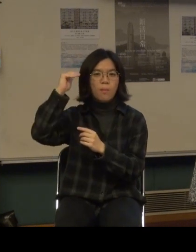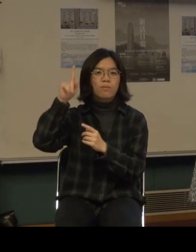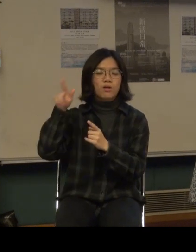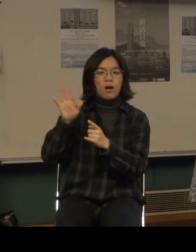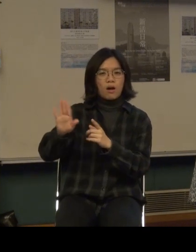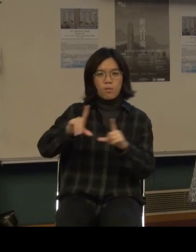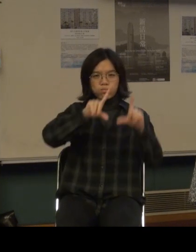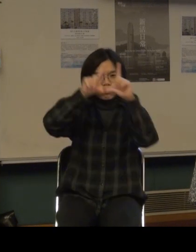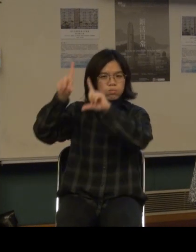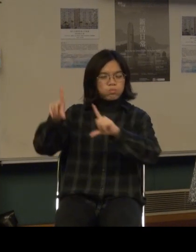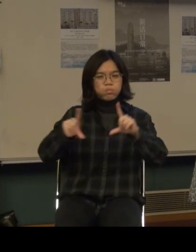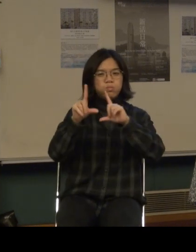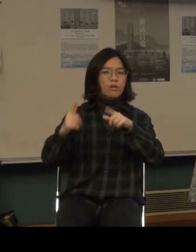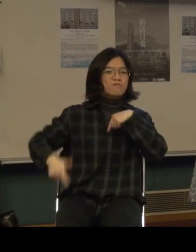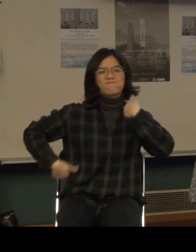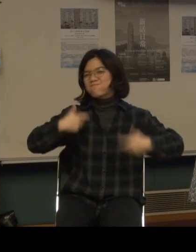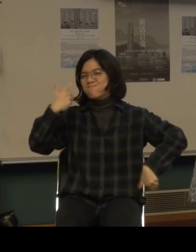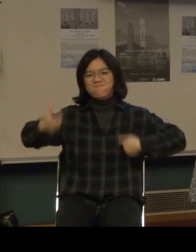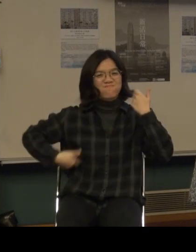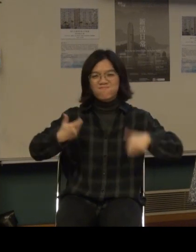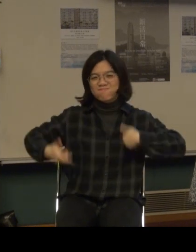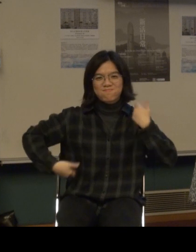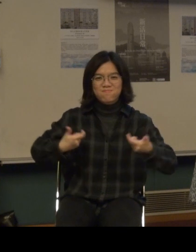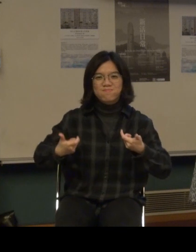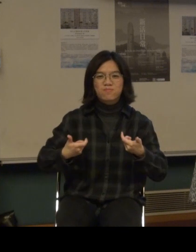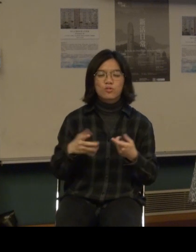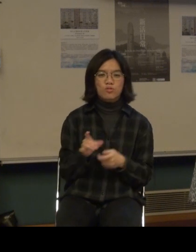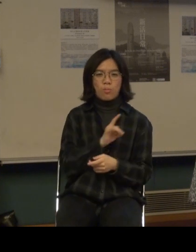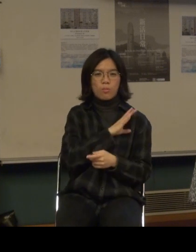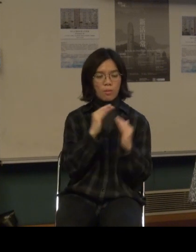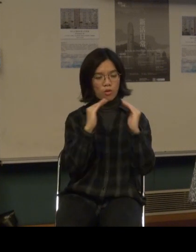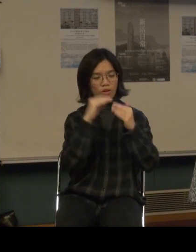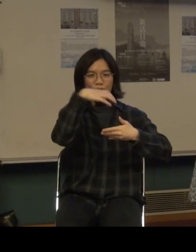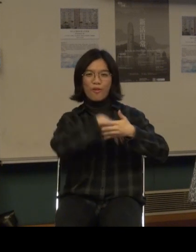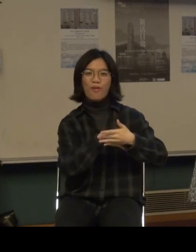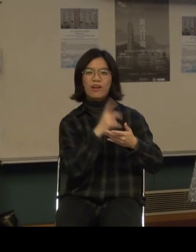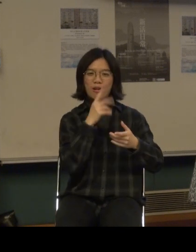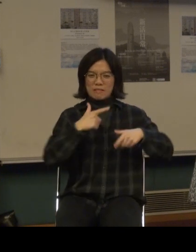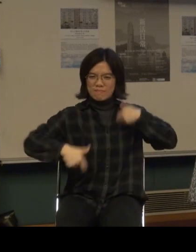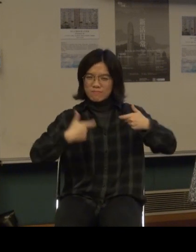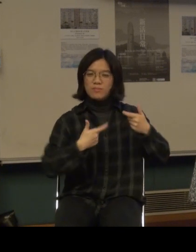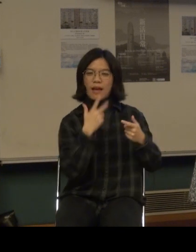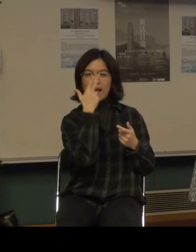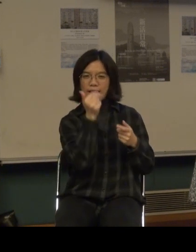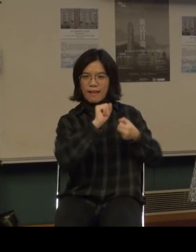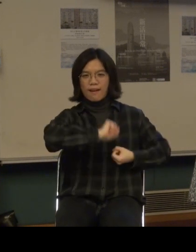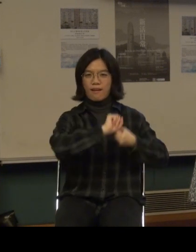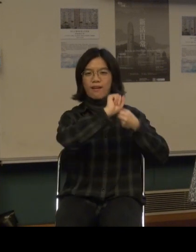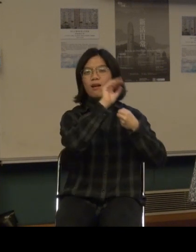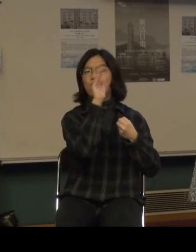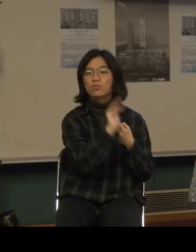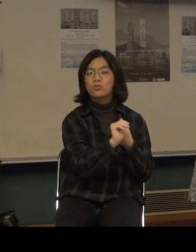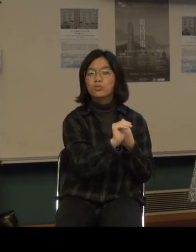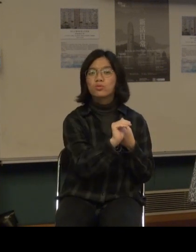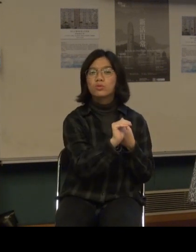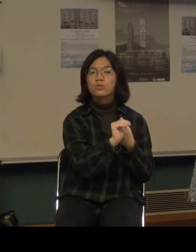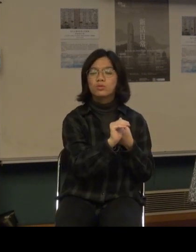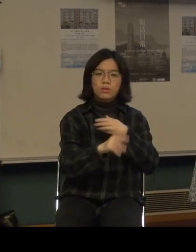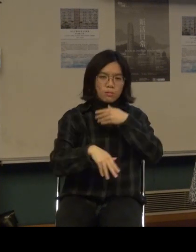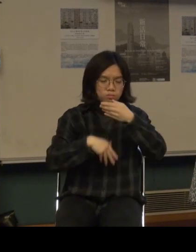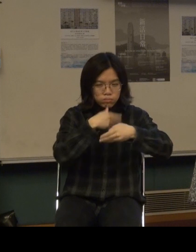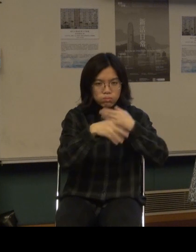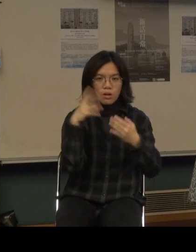嘅生活，佢先至會咁多嘅呢啲裝飾物，亦都令到點解後來咧歐洲嘅人民開始對呢